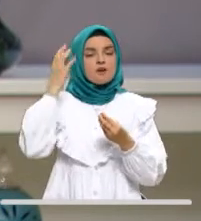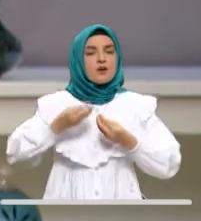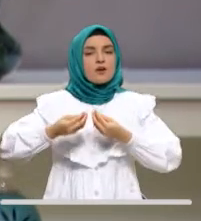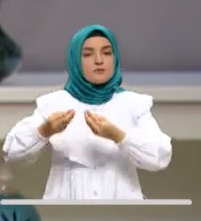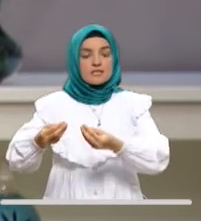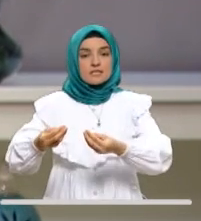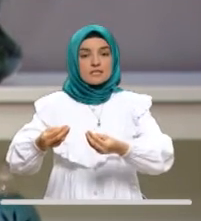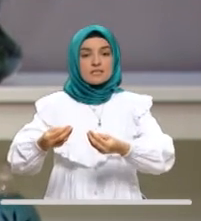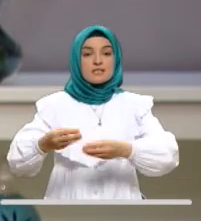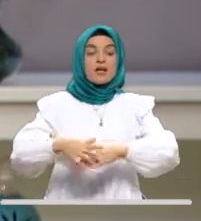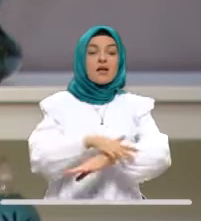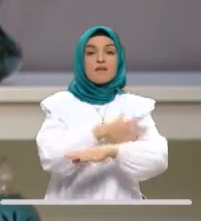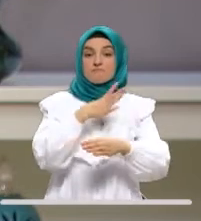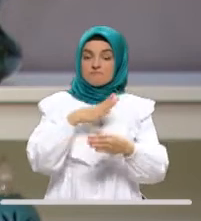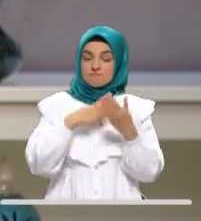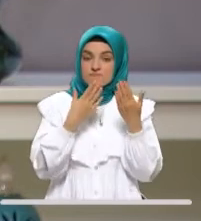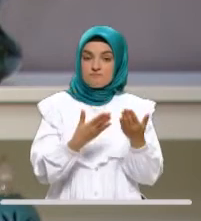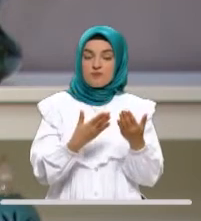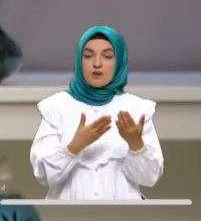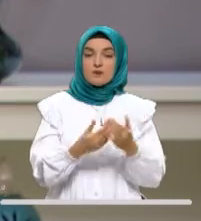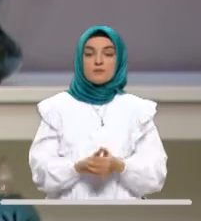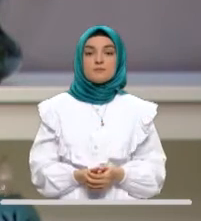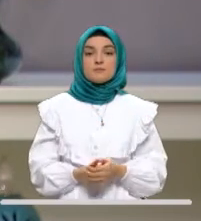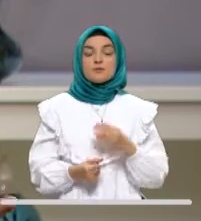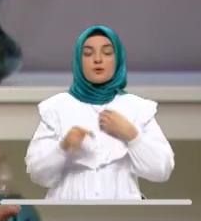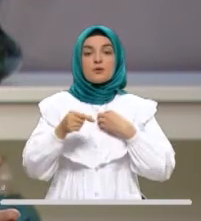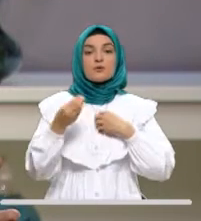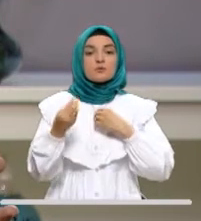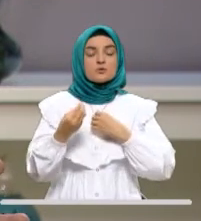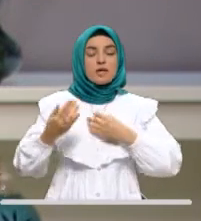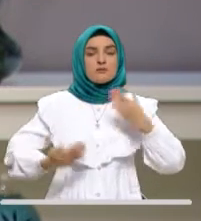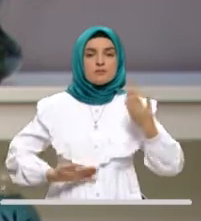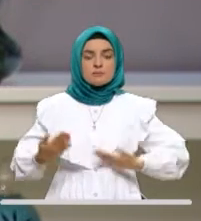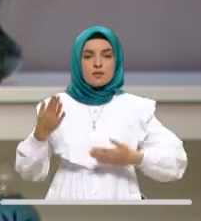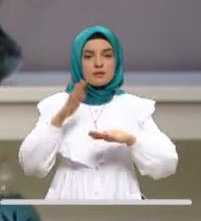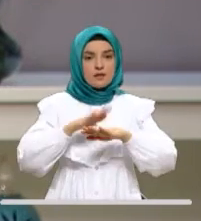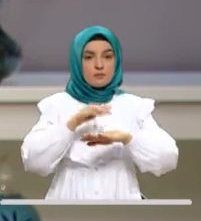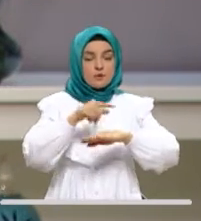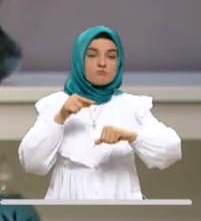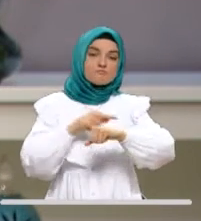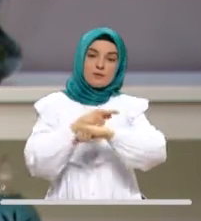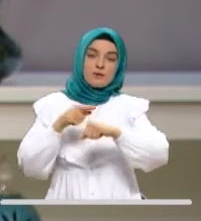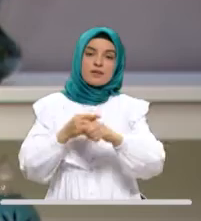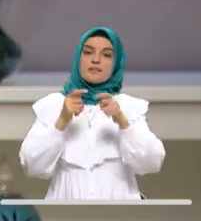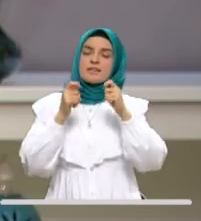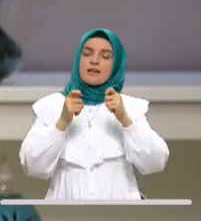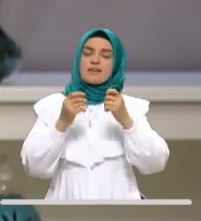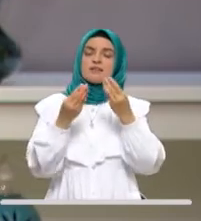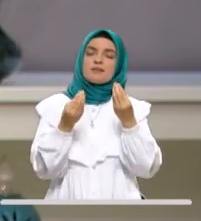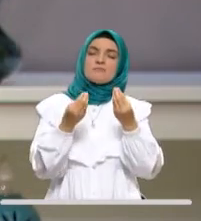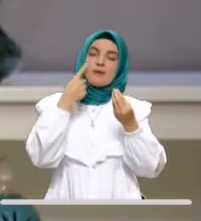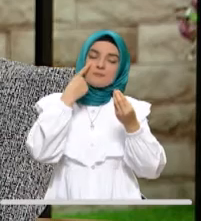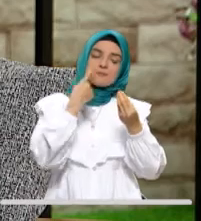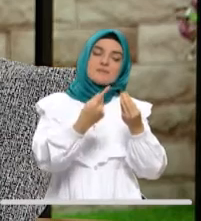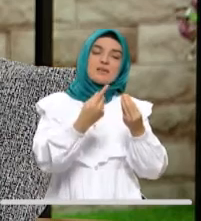güzel eserler bırakmışlar ki arkalarında ve öyle güzel hizmetler yapmışlar ki o dönemlerde de. Gerçekten böyle özenerek